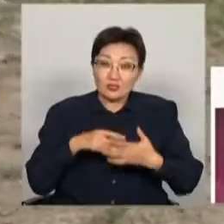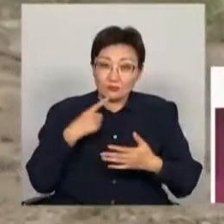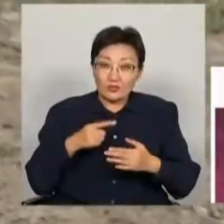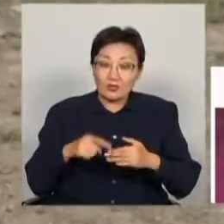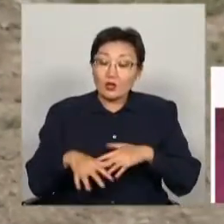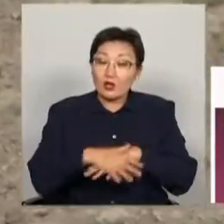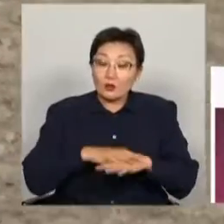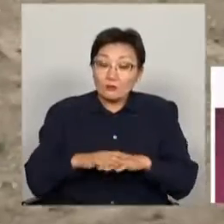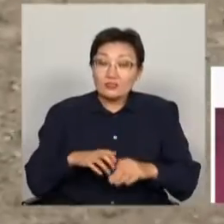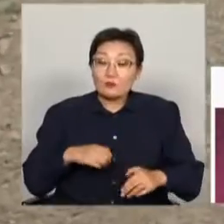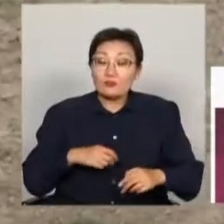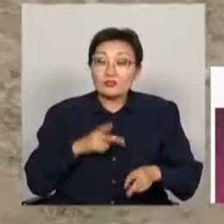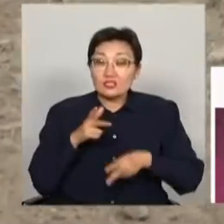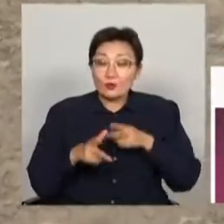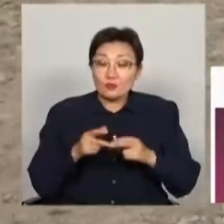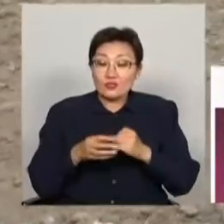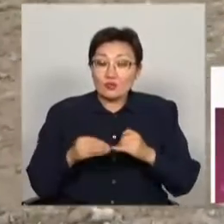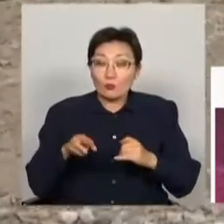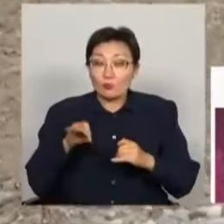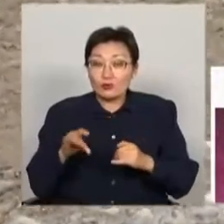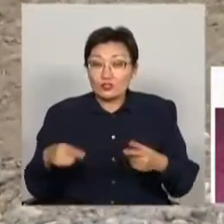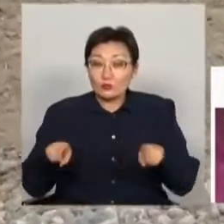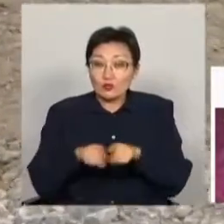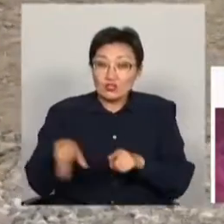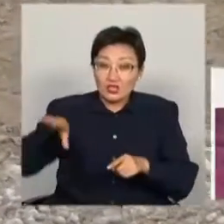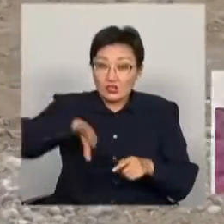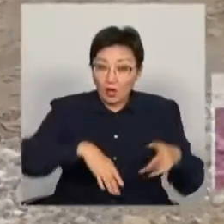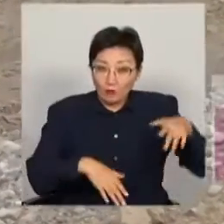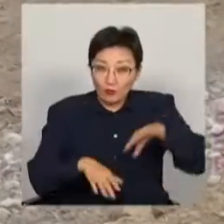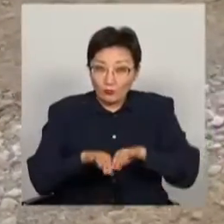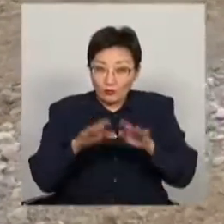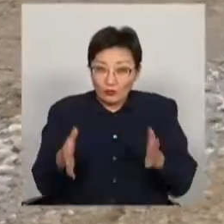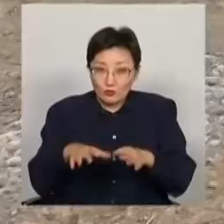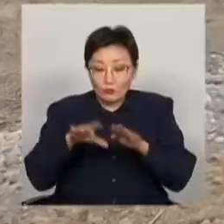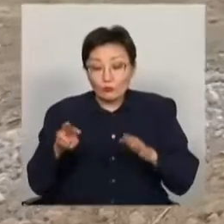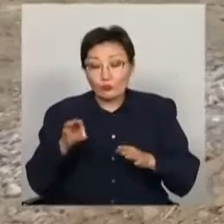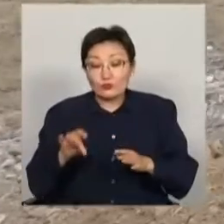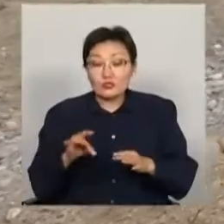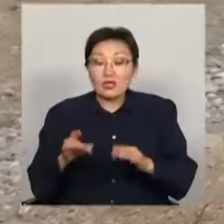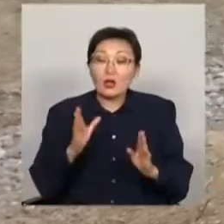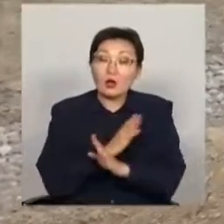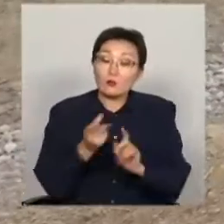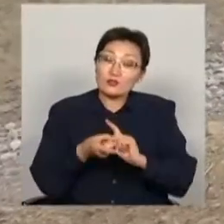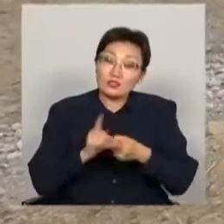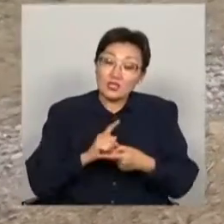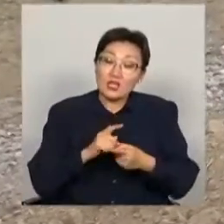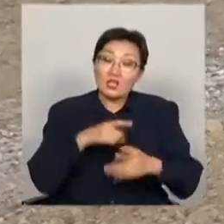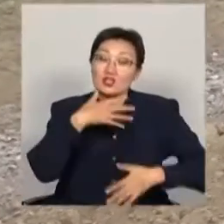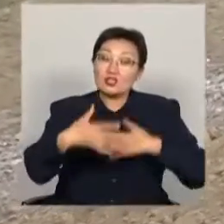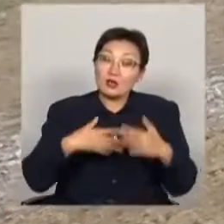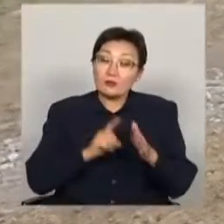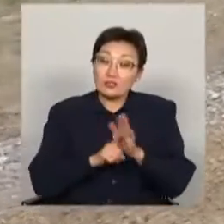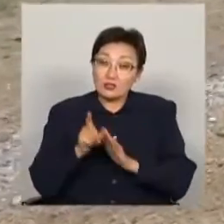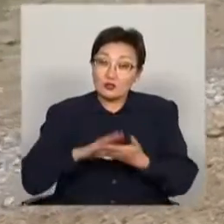Ауыл тұрғындары наразылық танытқан күл қоқыс дәл осылай тау-тау болып үйіліп жатыр. Ауа-райы күрт құбылып, жел тұрса болды,